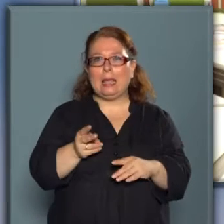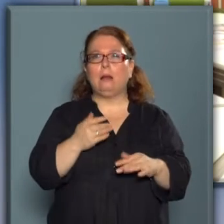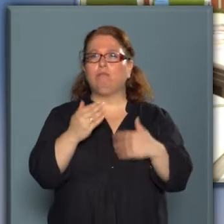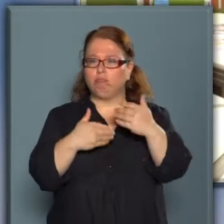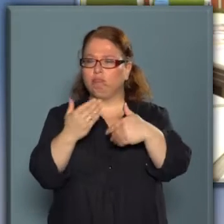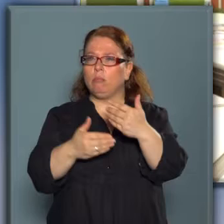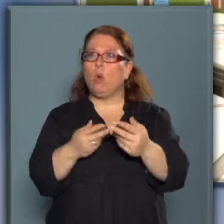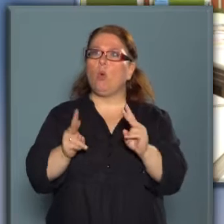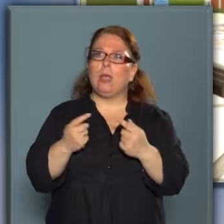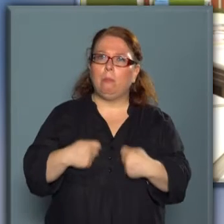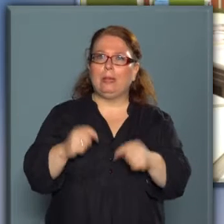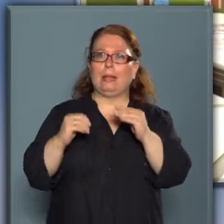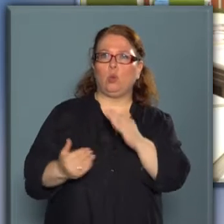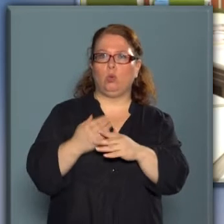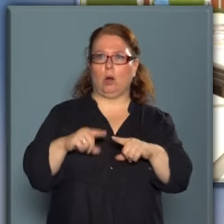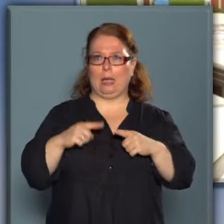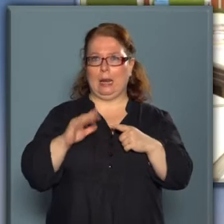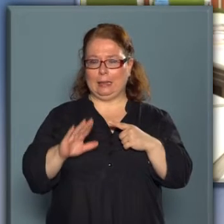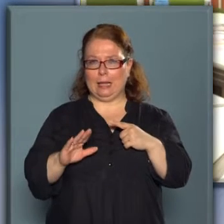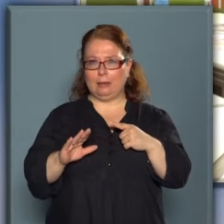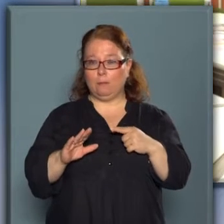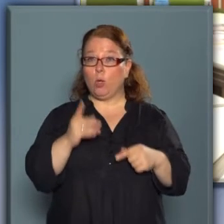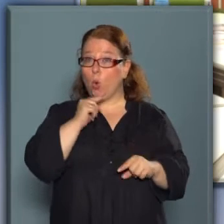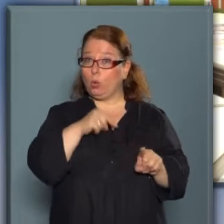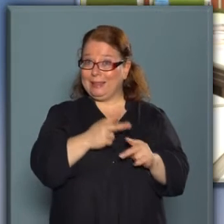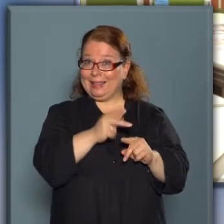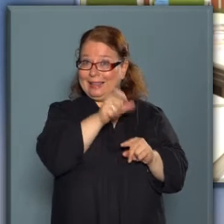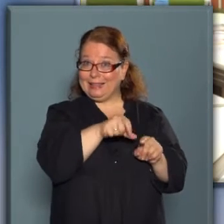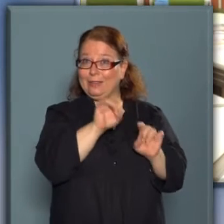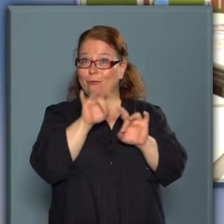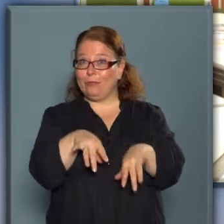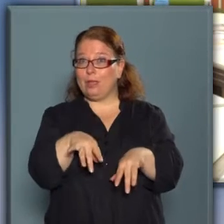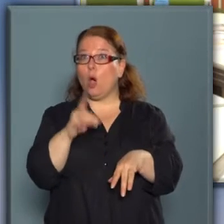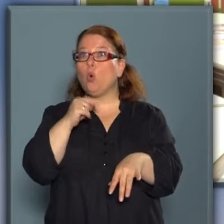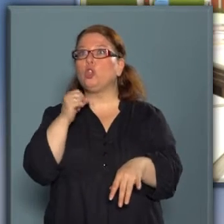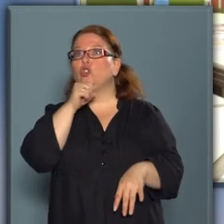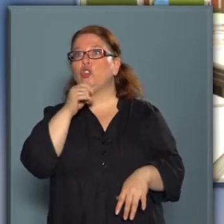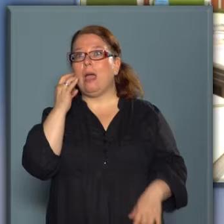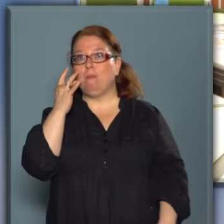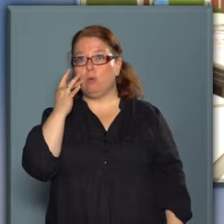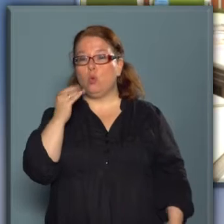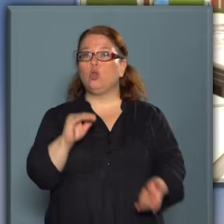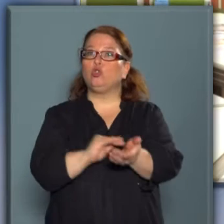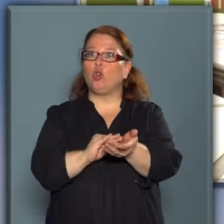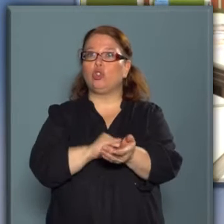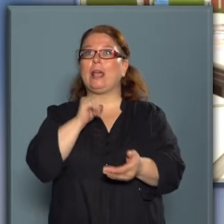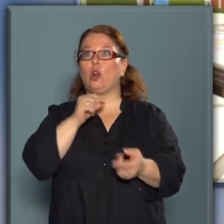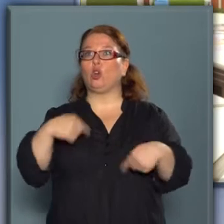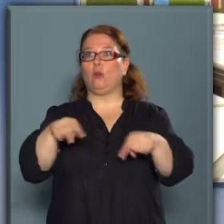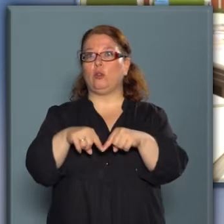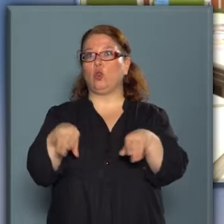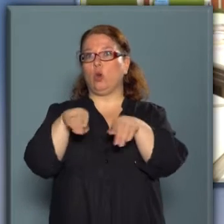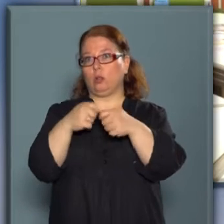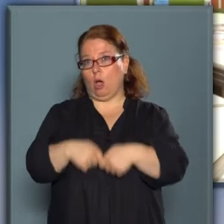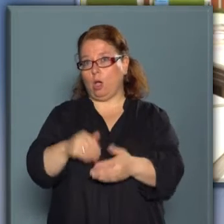utána, hogy építették fel az életüket. Az Ott néninek a fia, az Ott Csebő még a Soroksári Grassalkovics körnek a tagja, ő